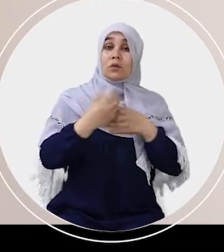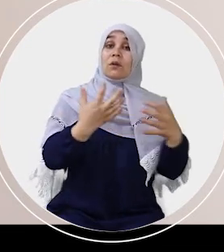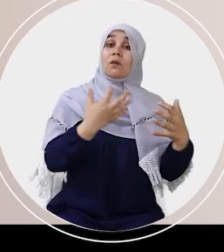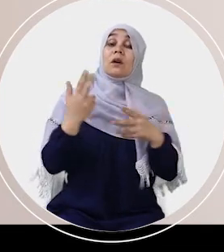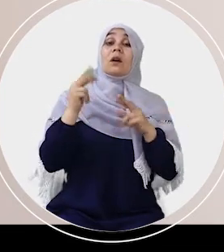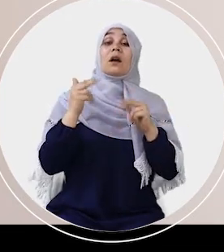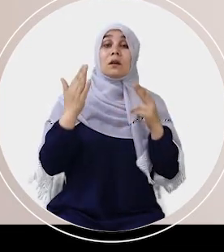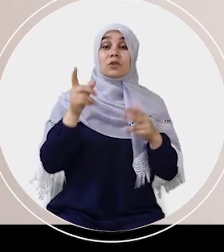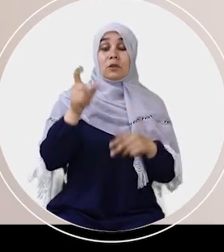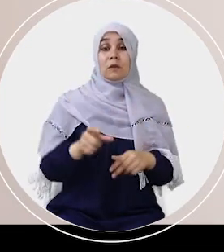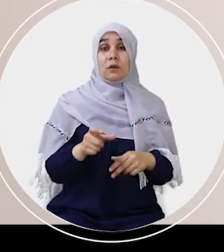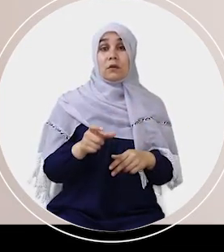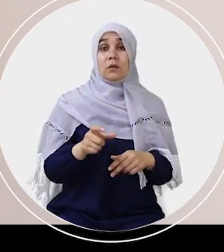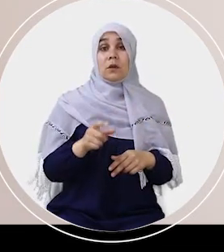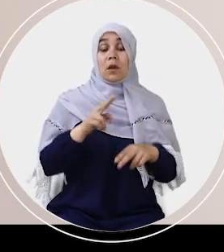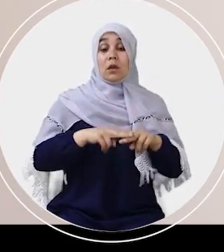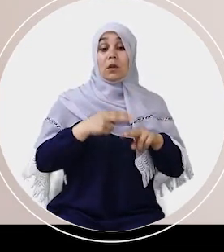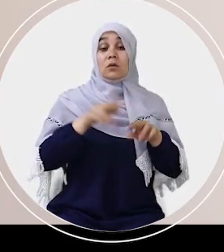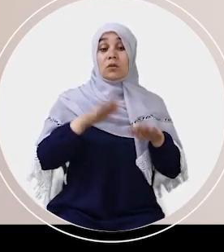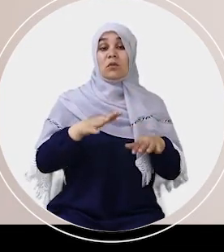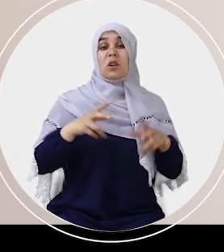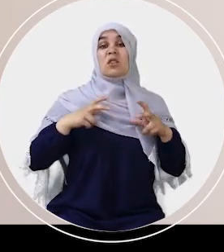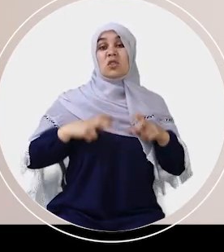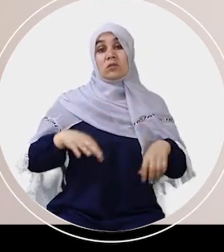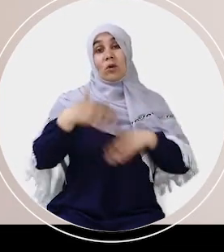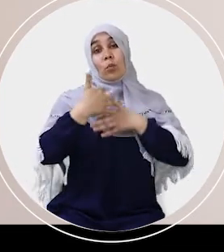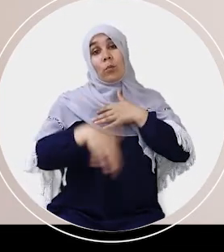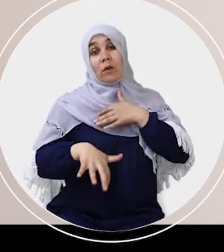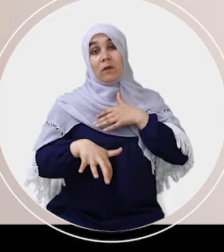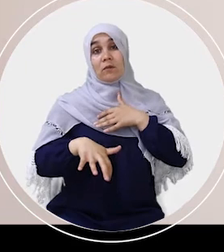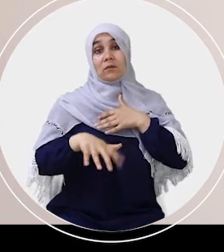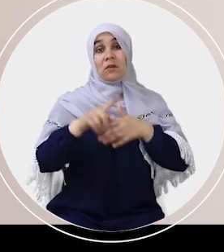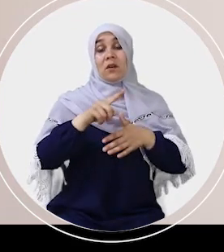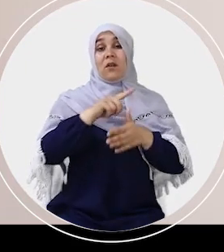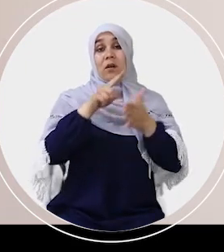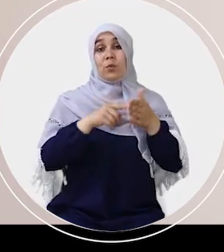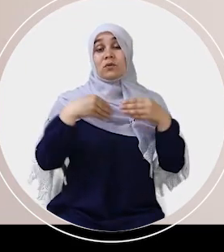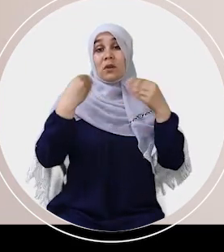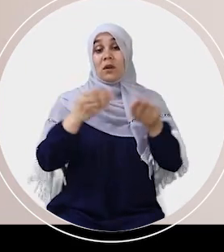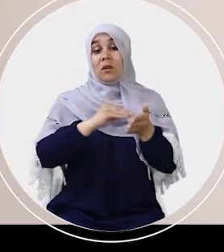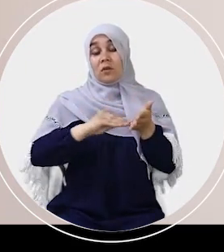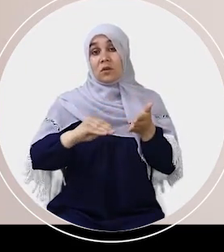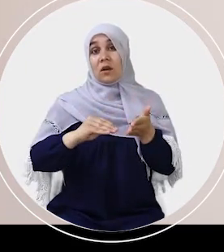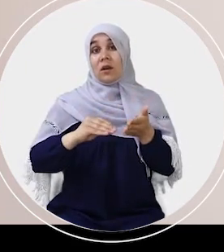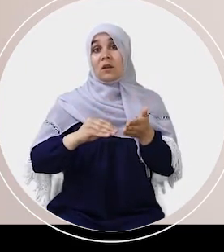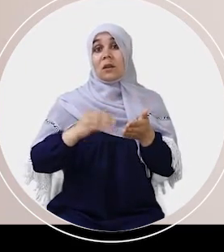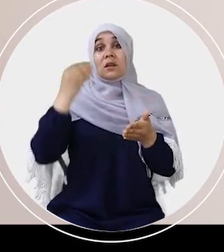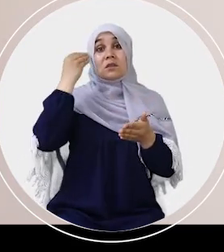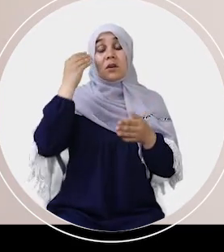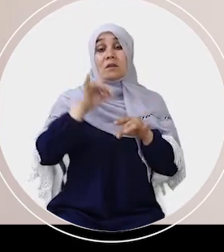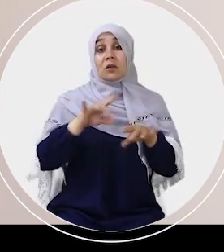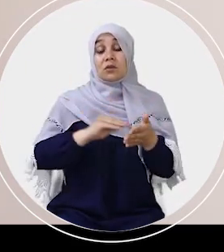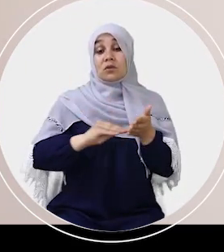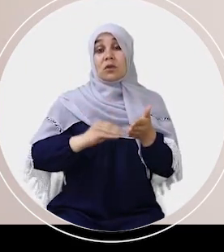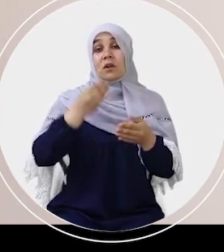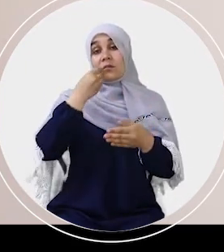borasida qanday inson? Bu joyda xasis va beparvo degan joy belgilagandi. Izohlashdi.